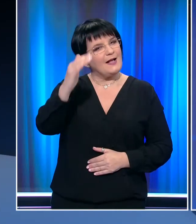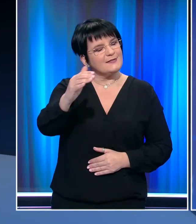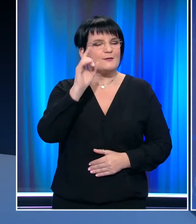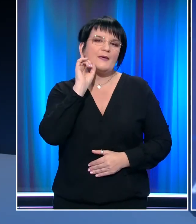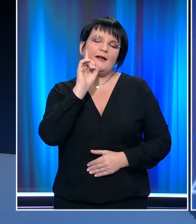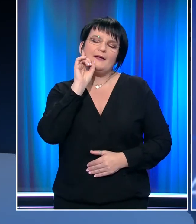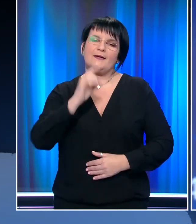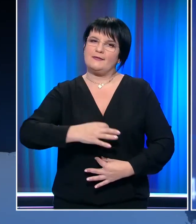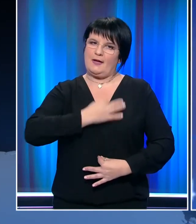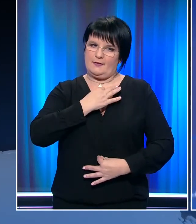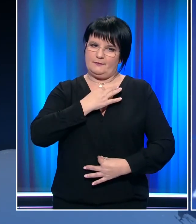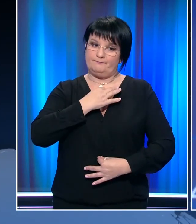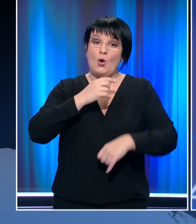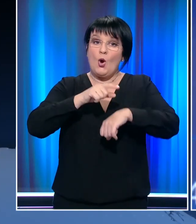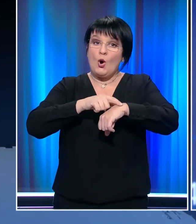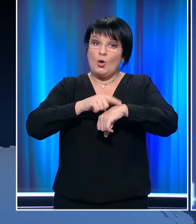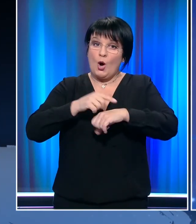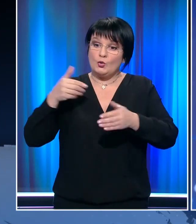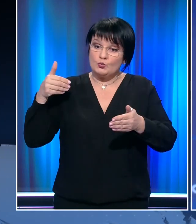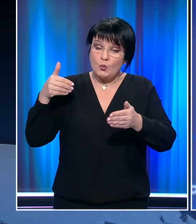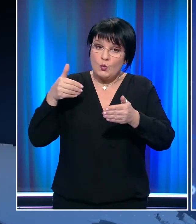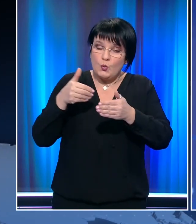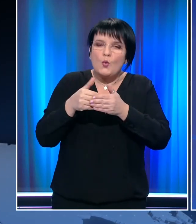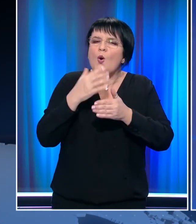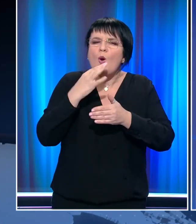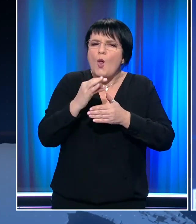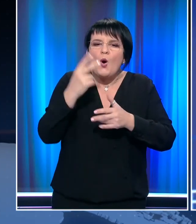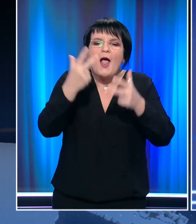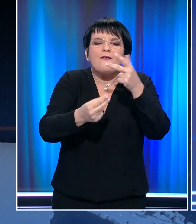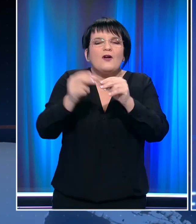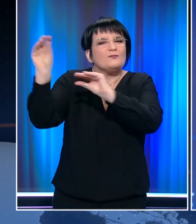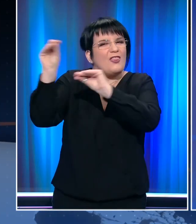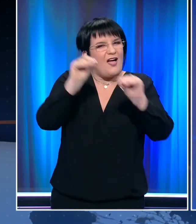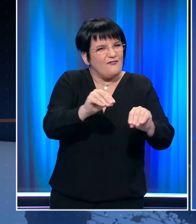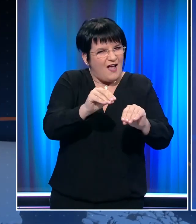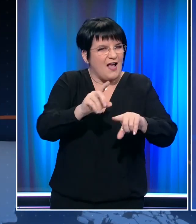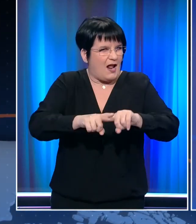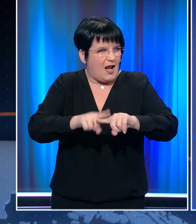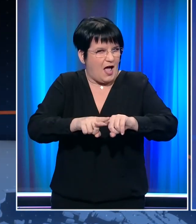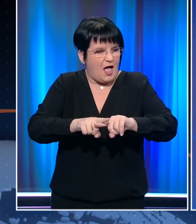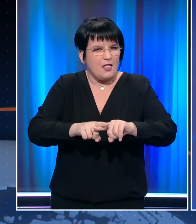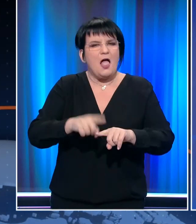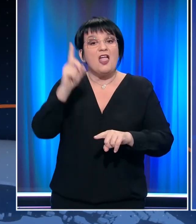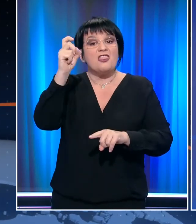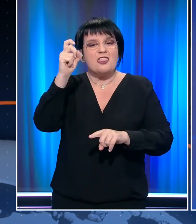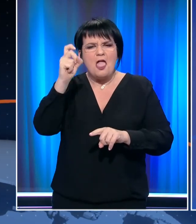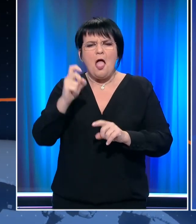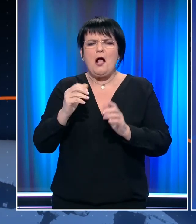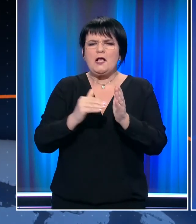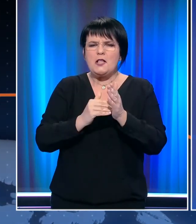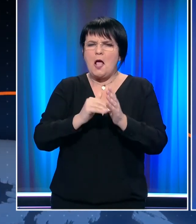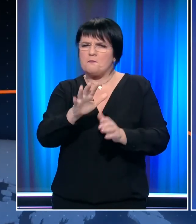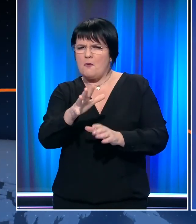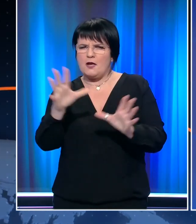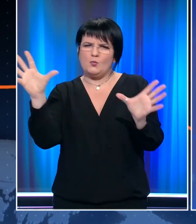Κυρίες και κύριοι, καλησπέρα σας. Αντίστροφη η μέτρηση για την έναρξη των εμβολιασμών στη χώρα μας, με τις πρώτες 10 περίπου χιλιάδες δόσεις να